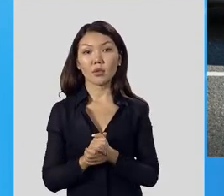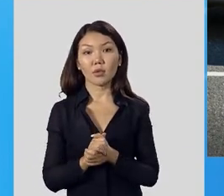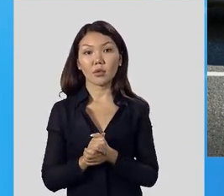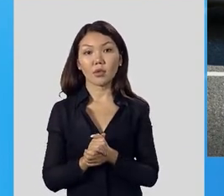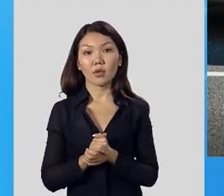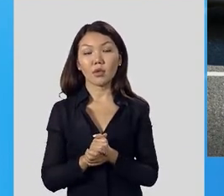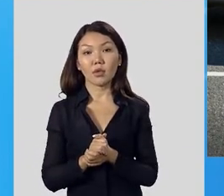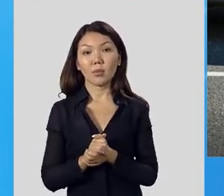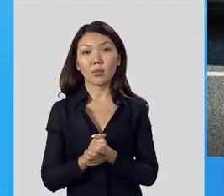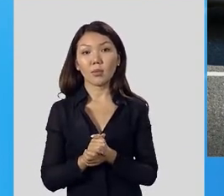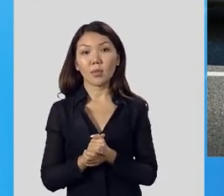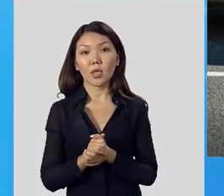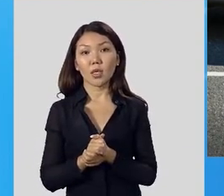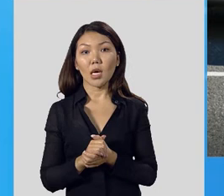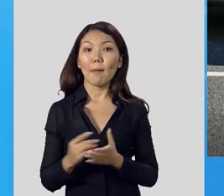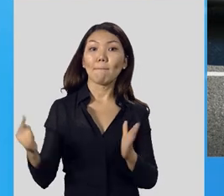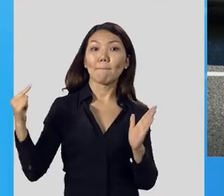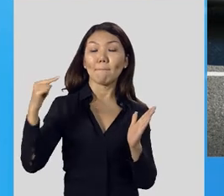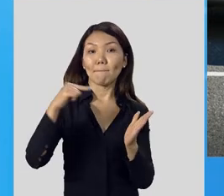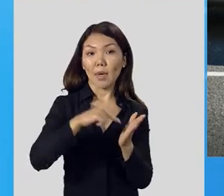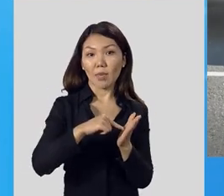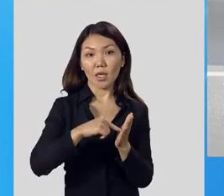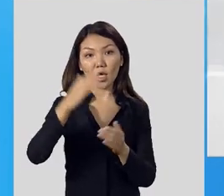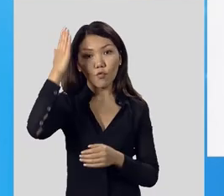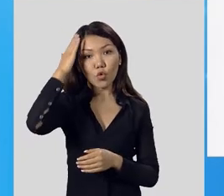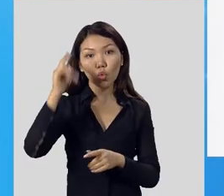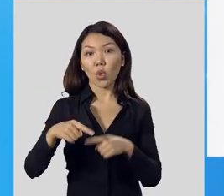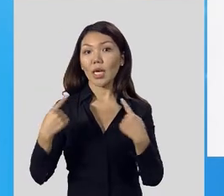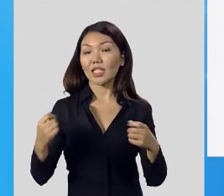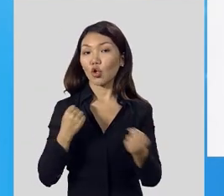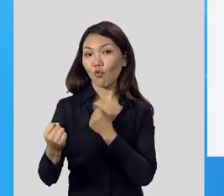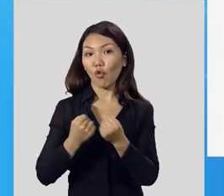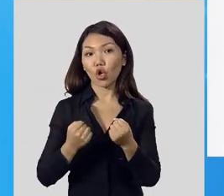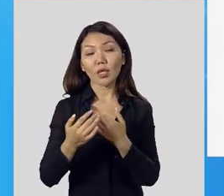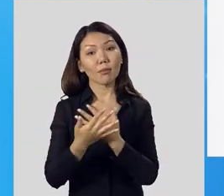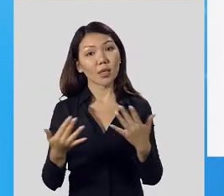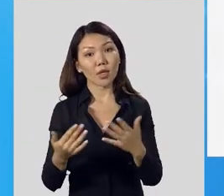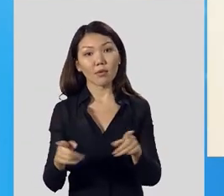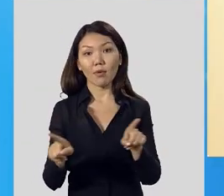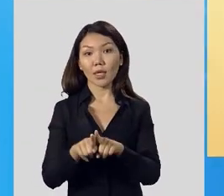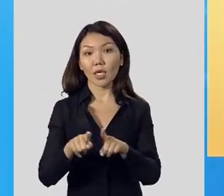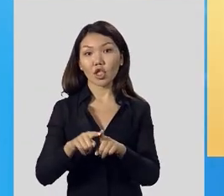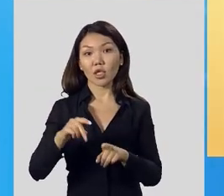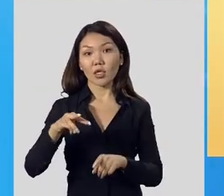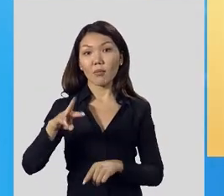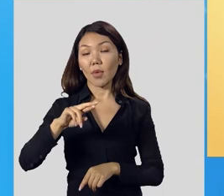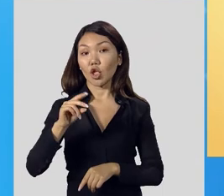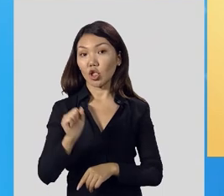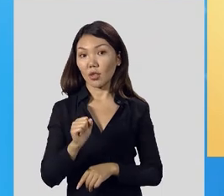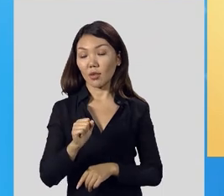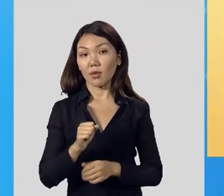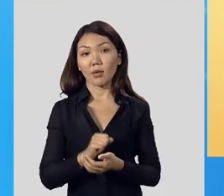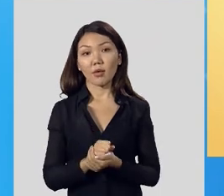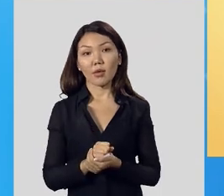при попадании в голову различных предметов, в том числе мяча. Как правило,